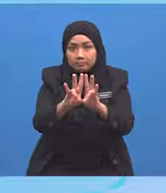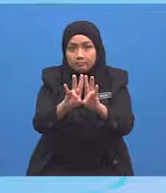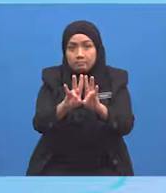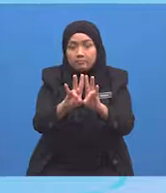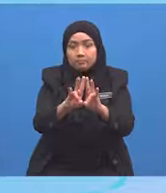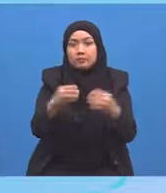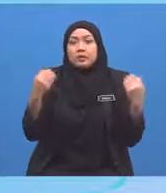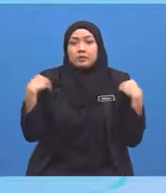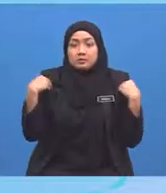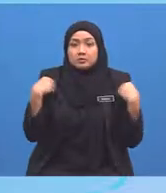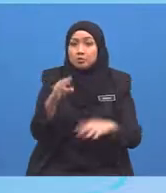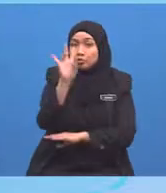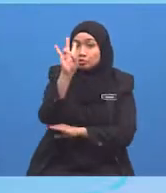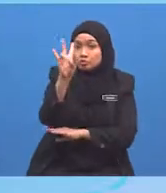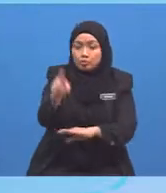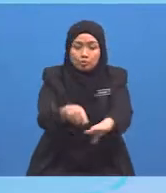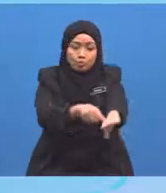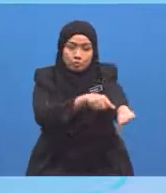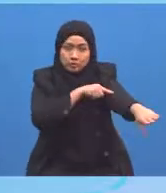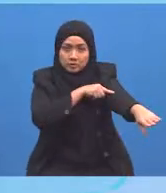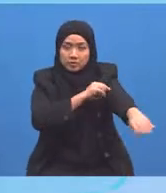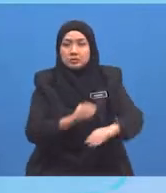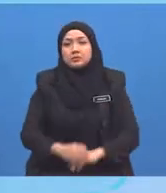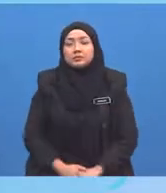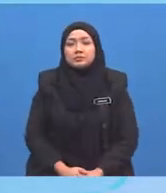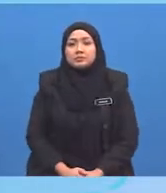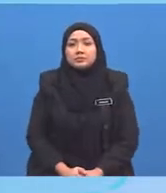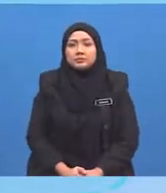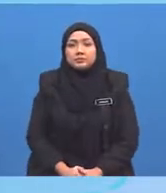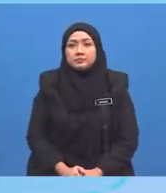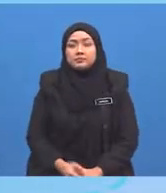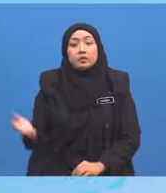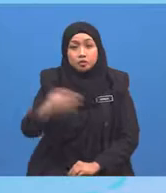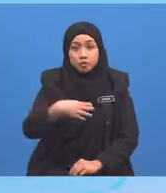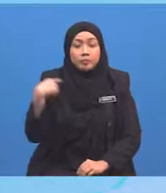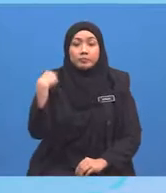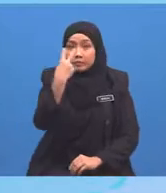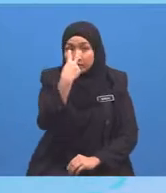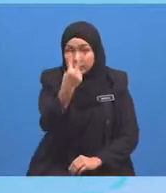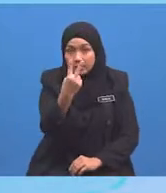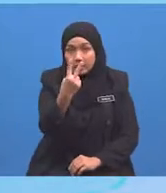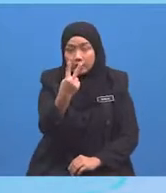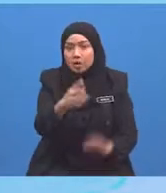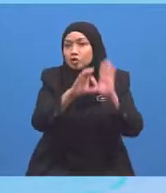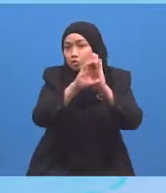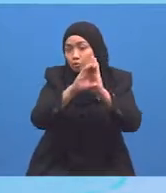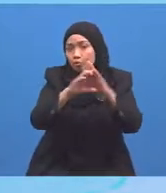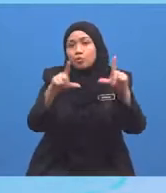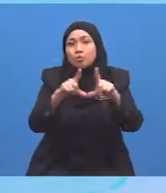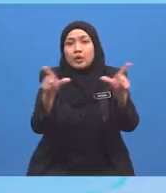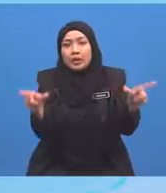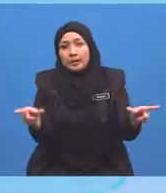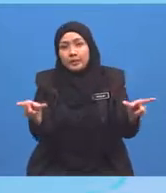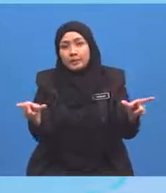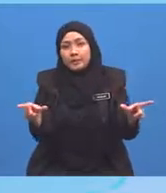pula bagi poligon yang mempunyai 6 sisi, dan heptagon